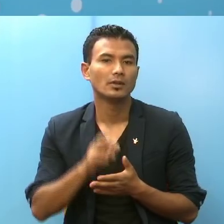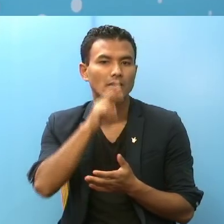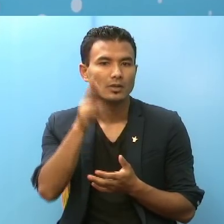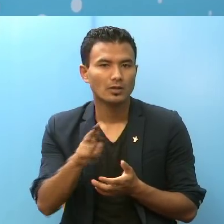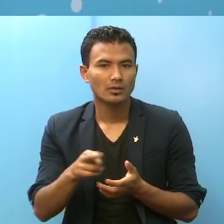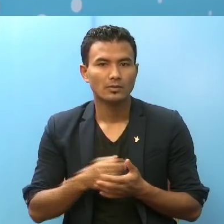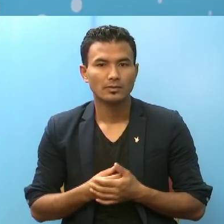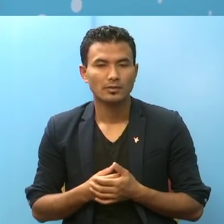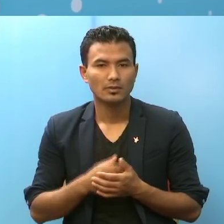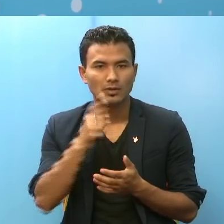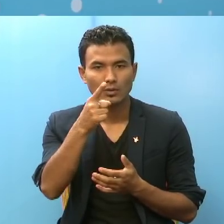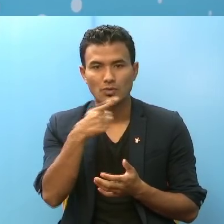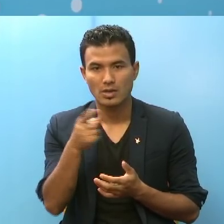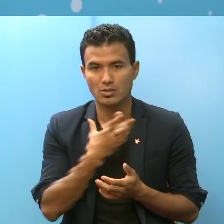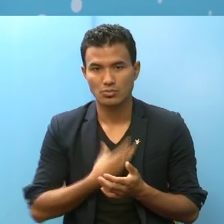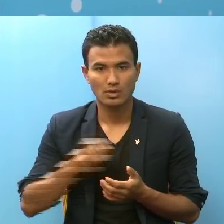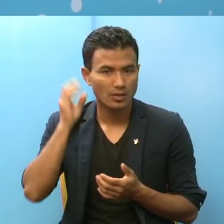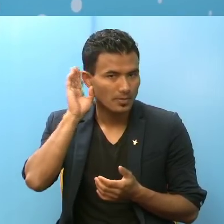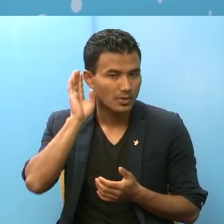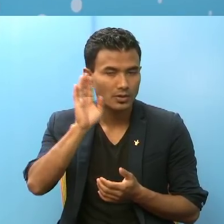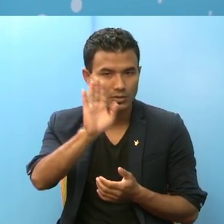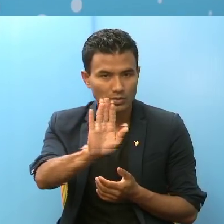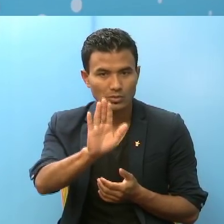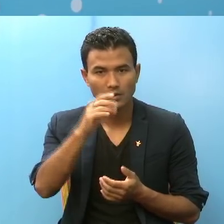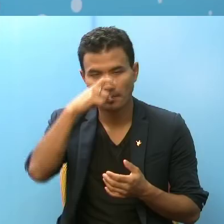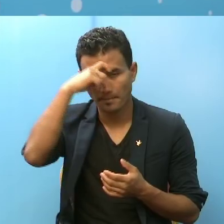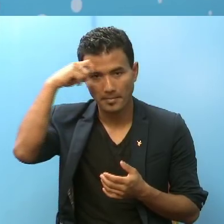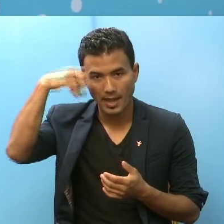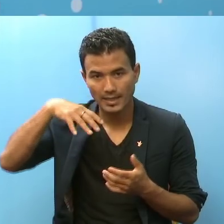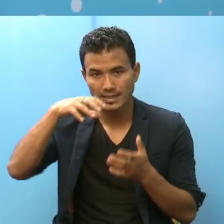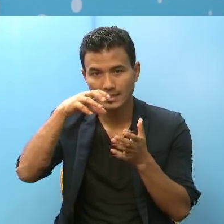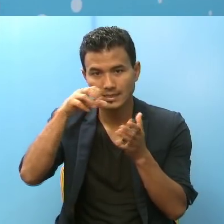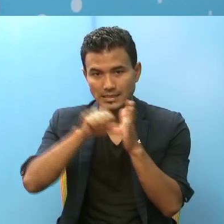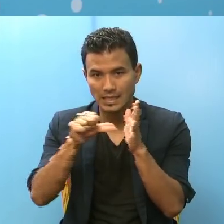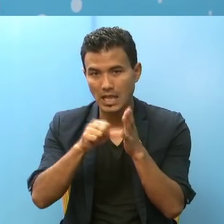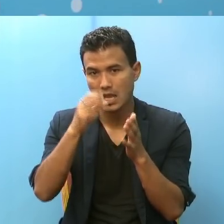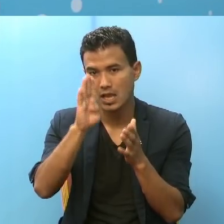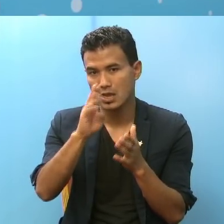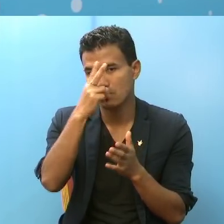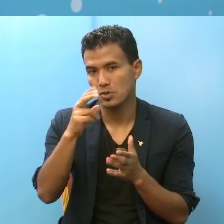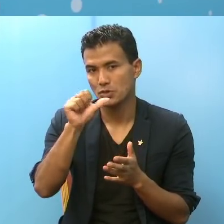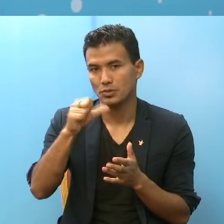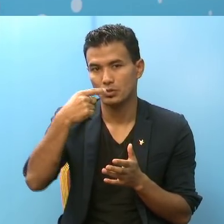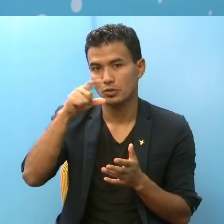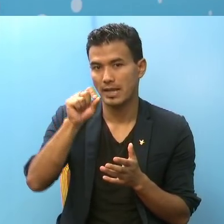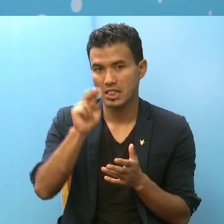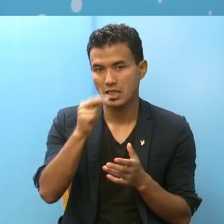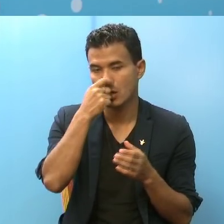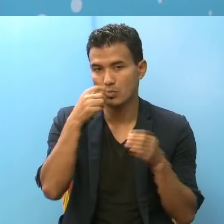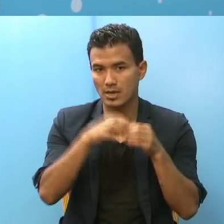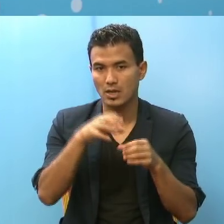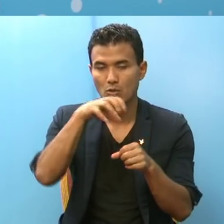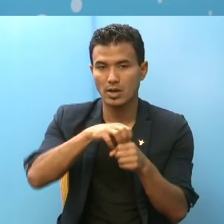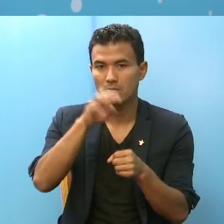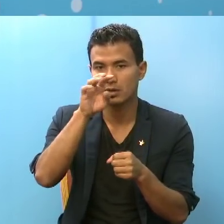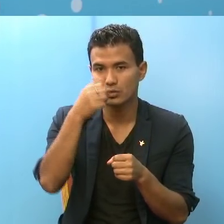एवडा दुखद खबर छा बाके जिल्ला वैजनात गाउपाली का ओडानम छकी